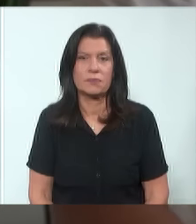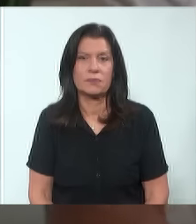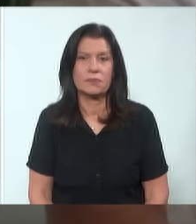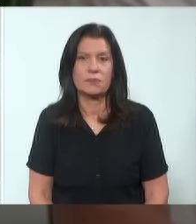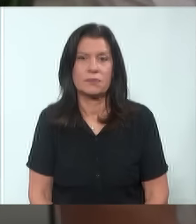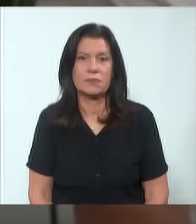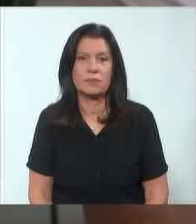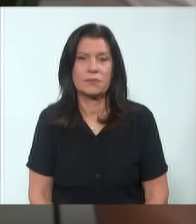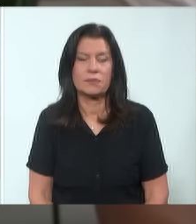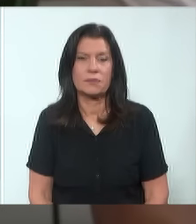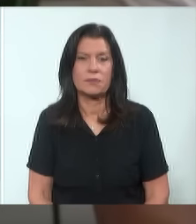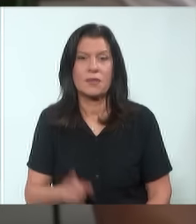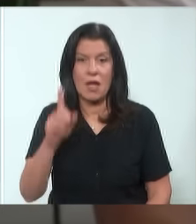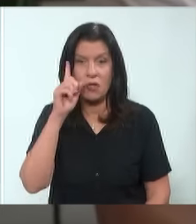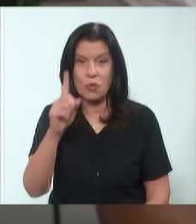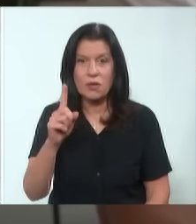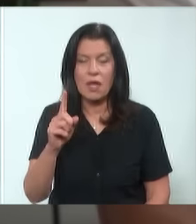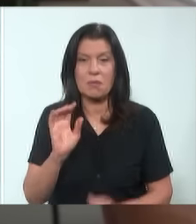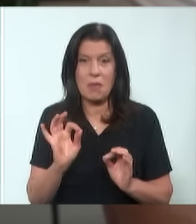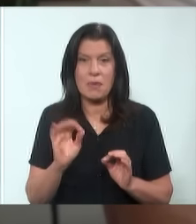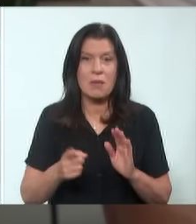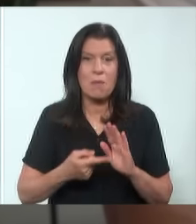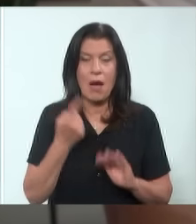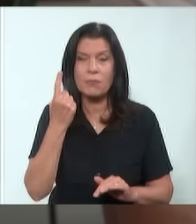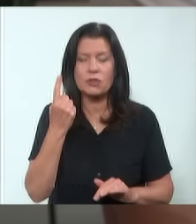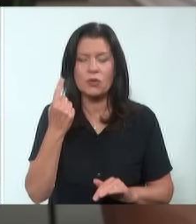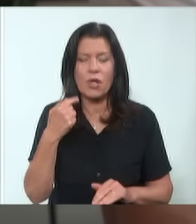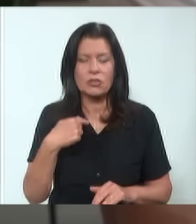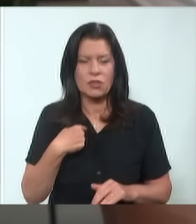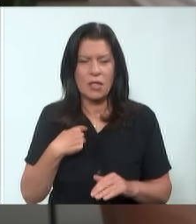זה... את יודעת שפעם ראשונה ממש התייחסתי למילים